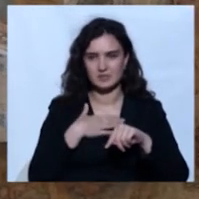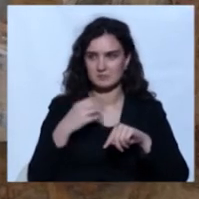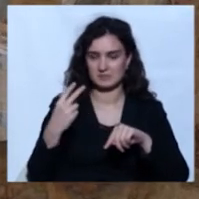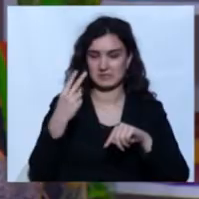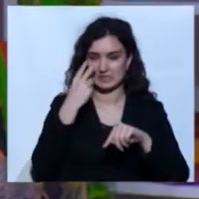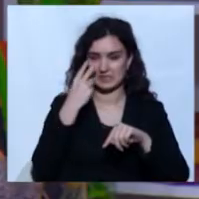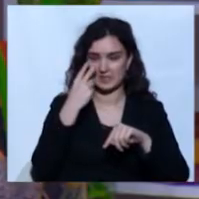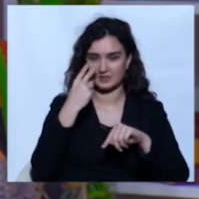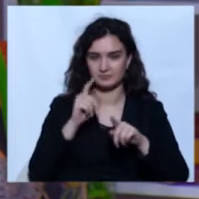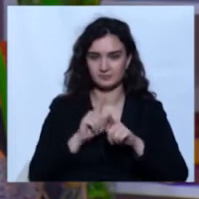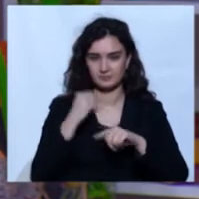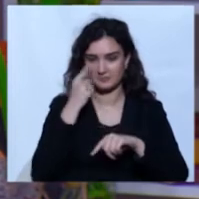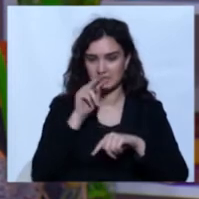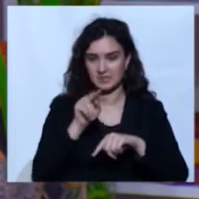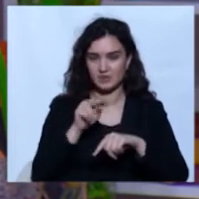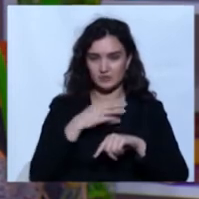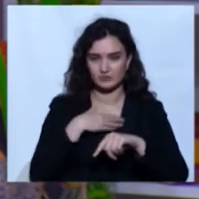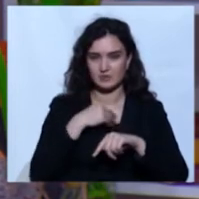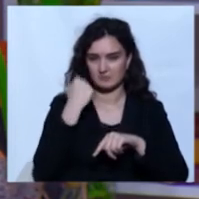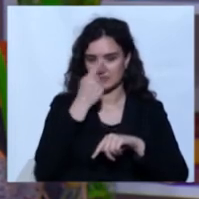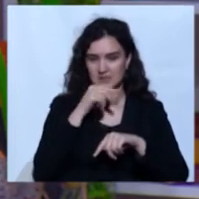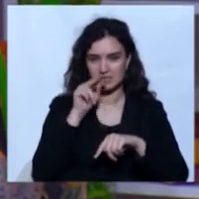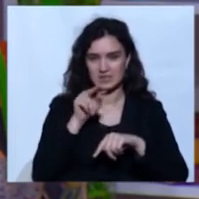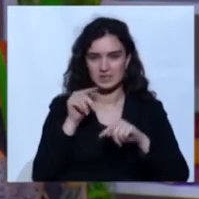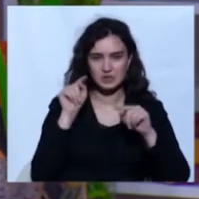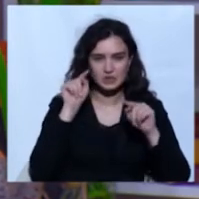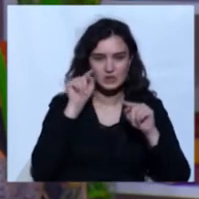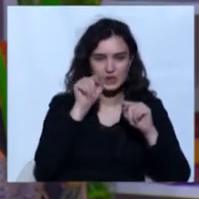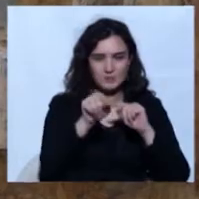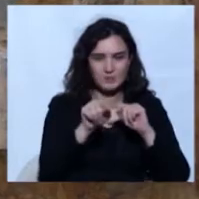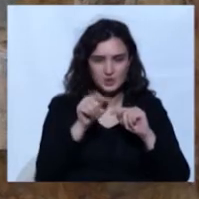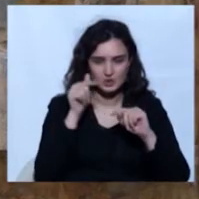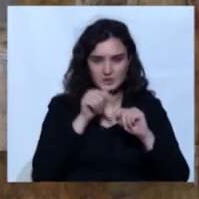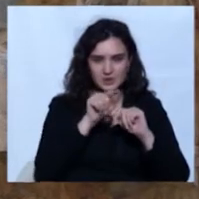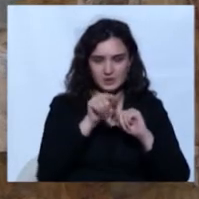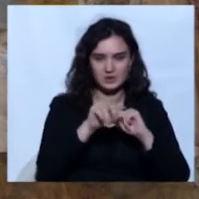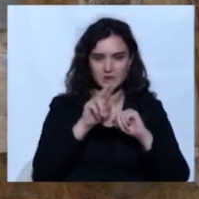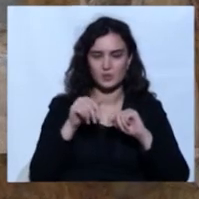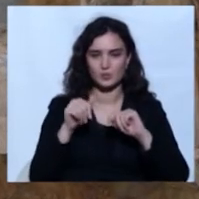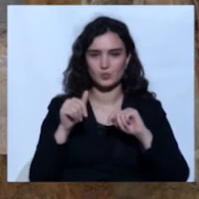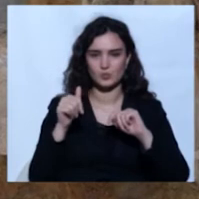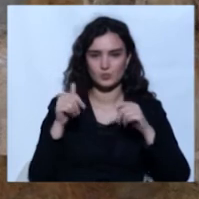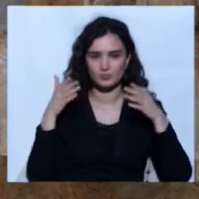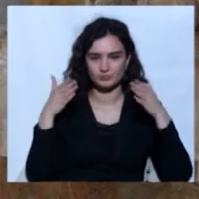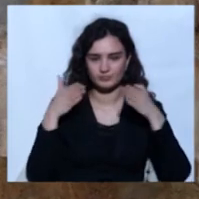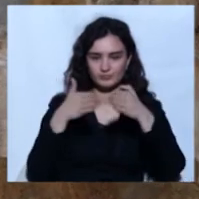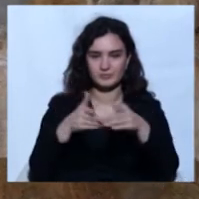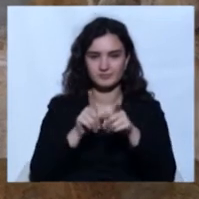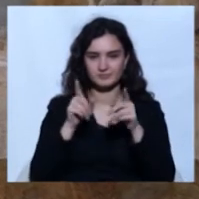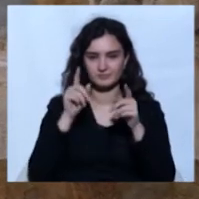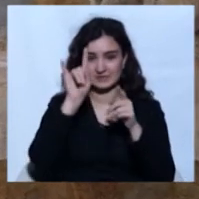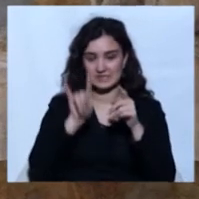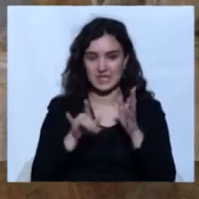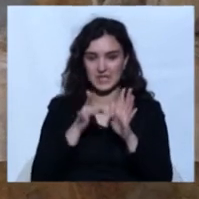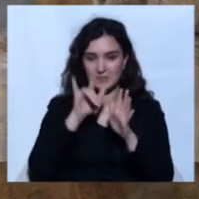ჩვენს მზერას სიღრმეში მიმართავს, უკან აი სარკმელისკენ